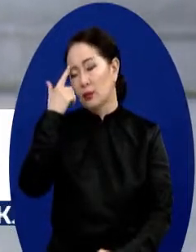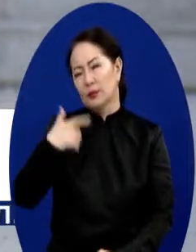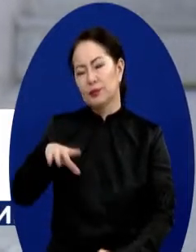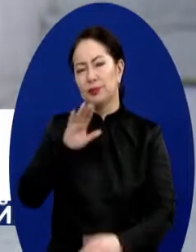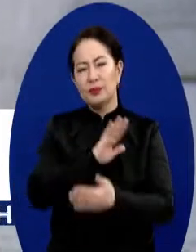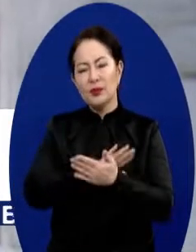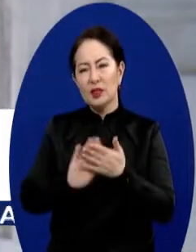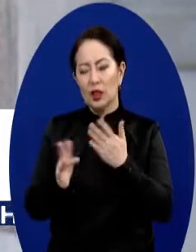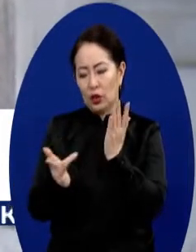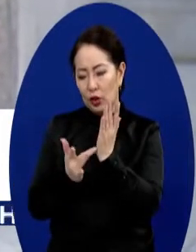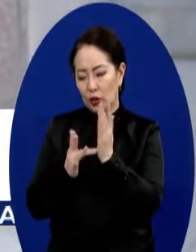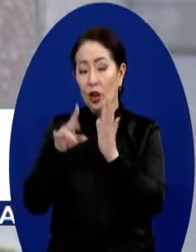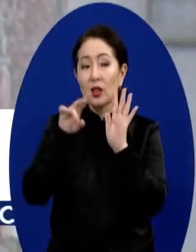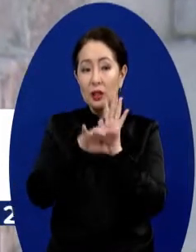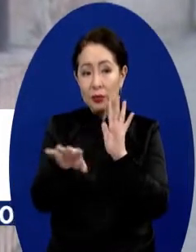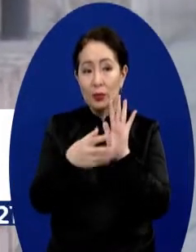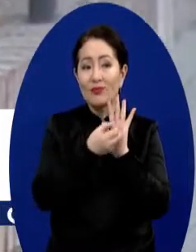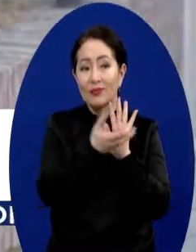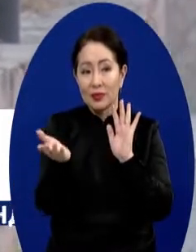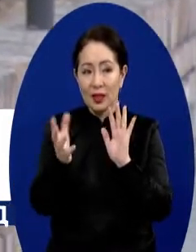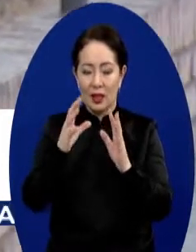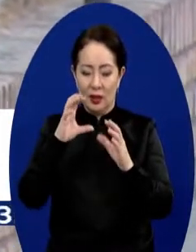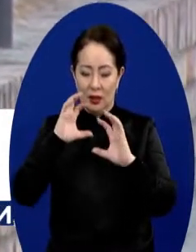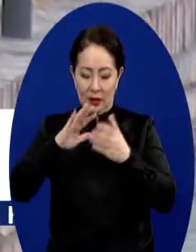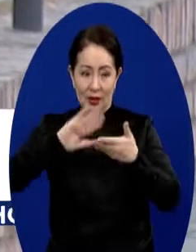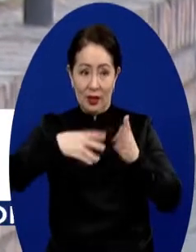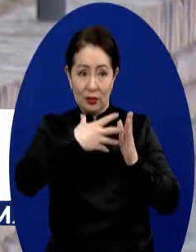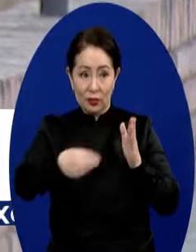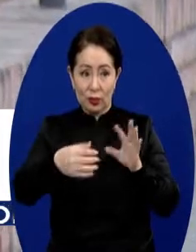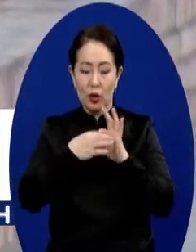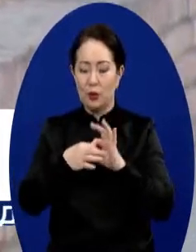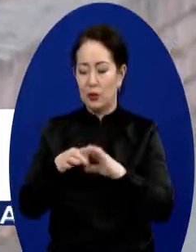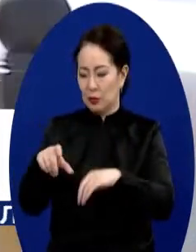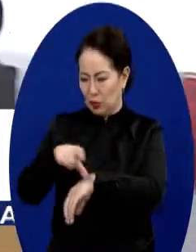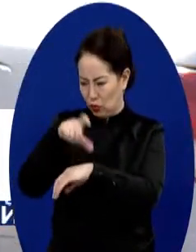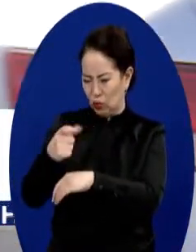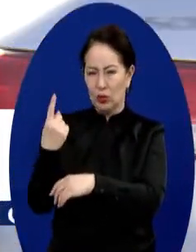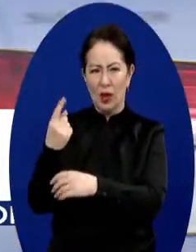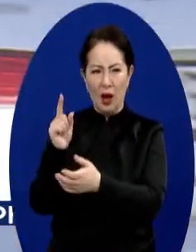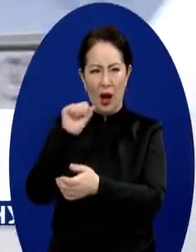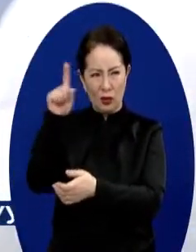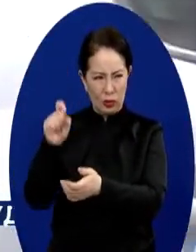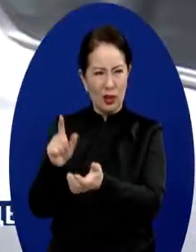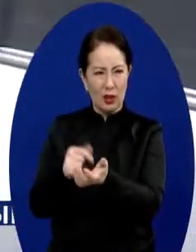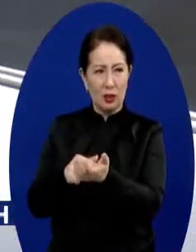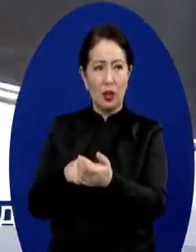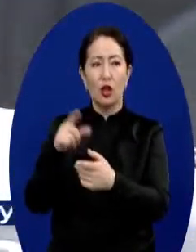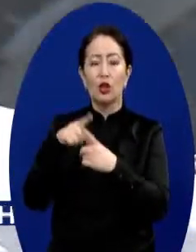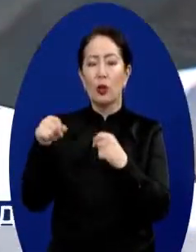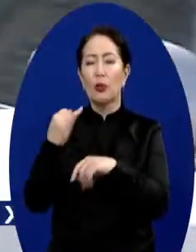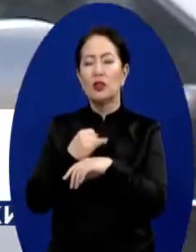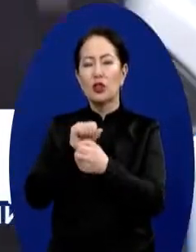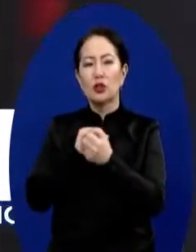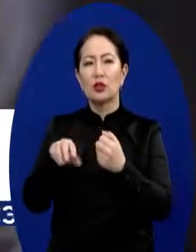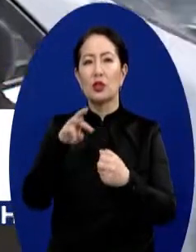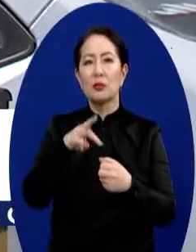шин технологи нэвтрүүлж дэлхийд танигдахын тулд яг түүн шиг боловсон өвчин номер 1 асуудал. Япон улсад инженерээр төгсж ирсэн